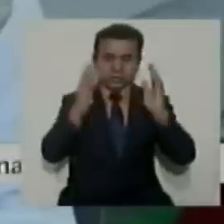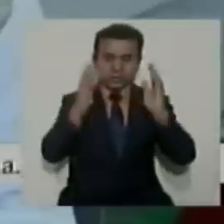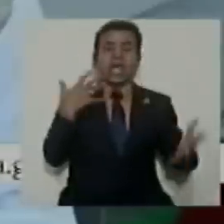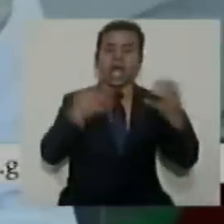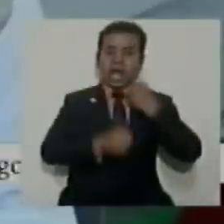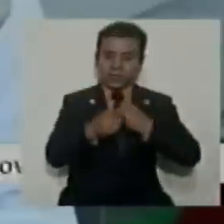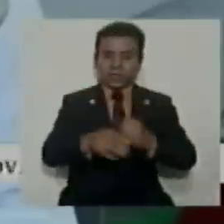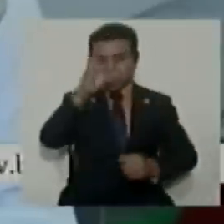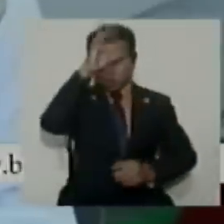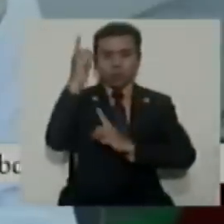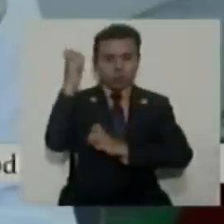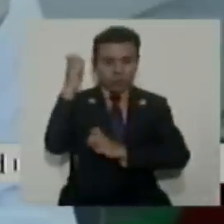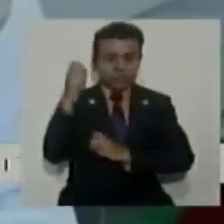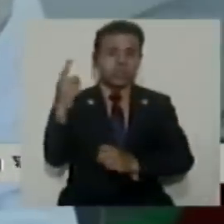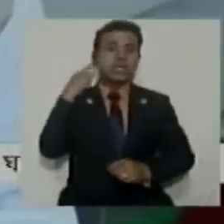সদস্য আক্রান্ত